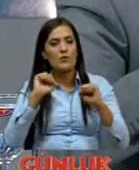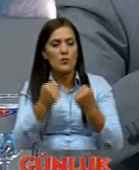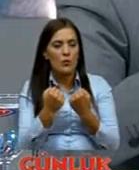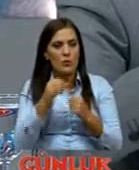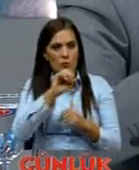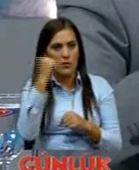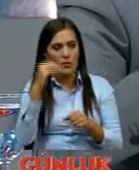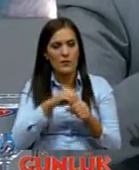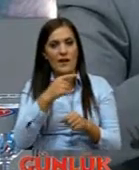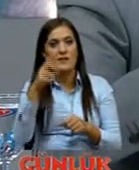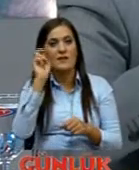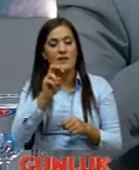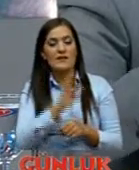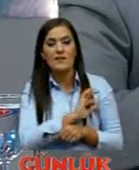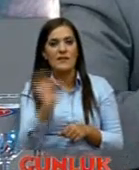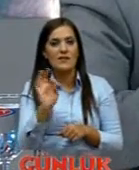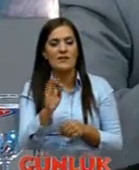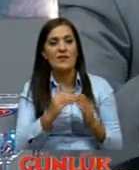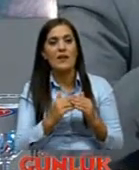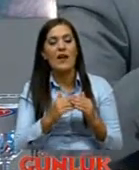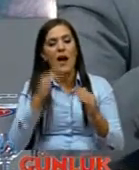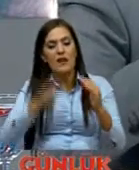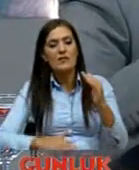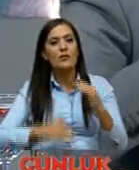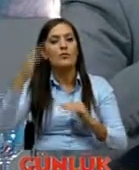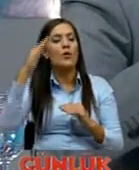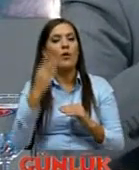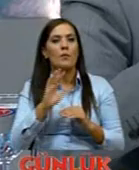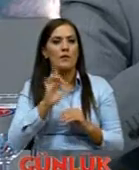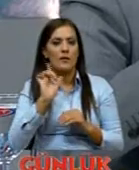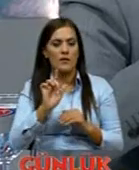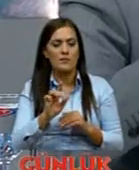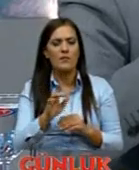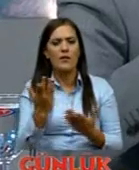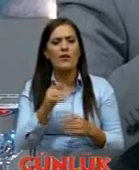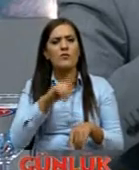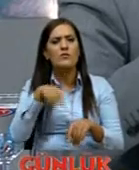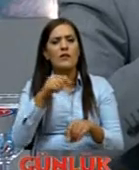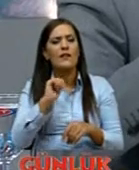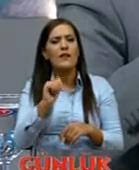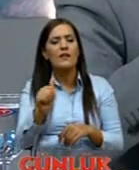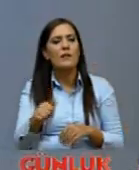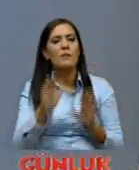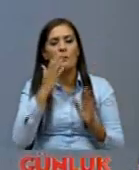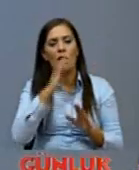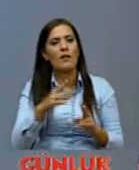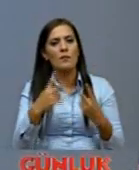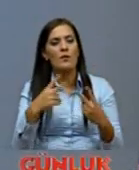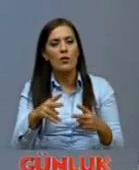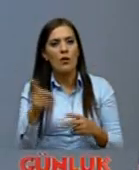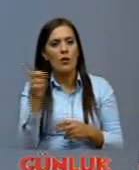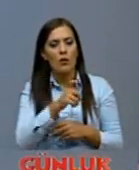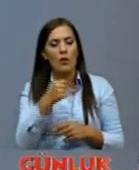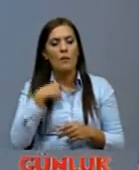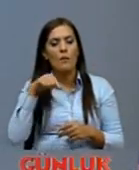soğutucu -8'i hiç ne aşağı ne de yukarı çıkmamalı. Peki ne kadar süre bekletilebiliyoruz -8 derecede?